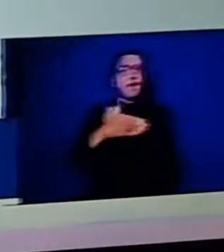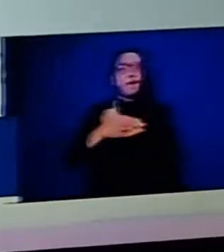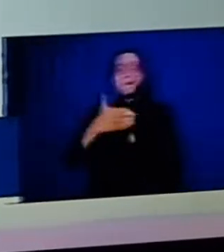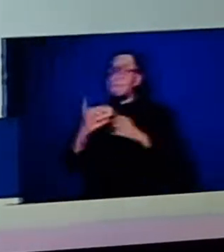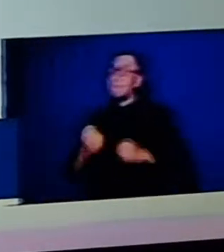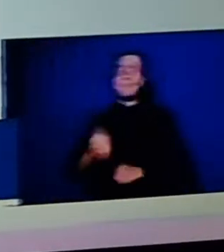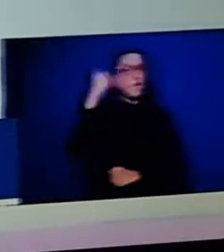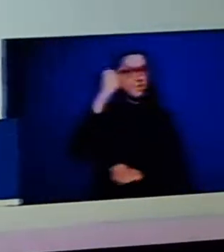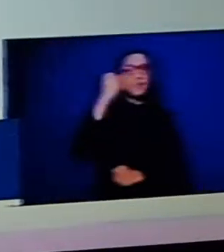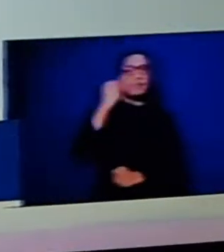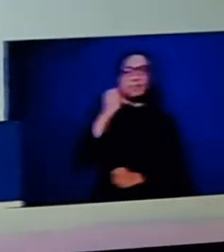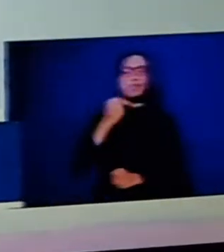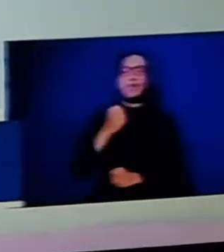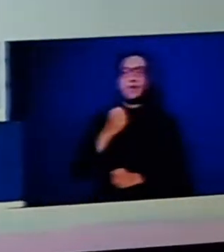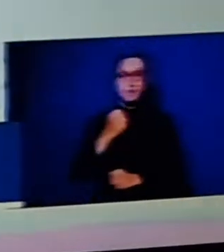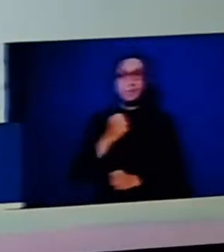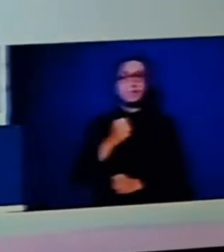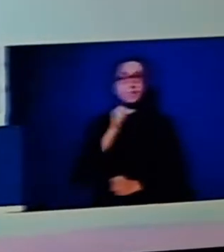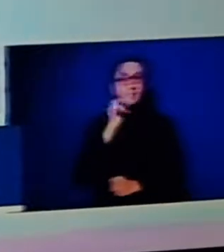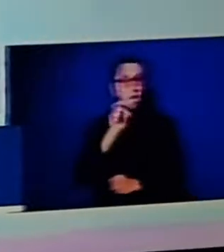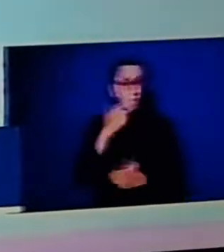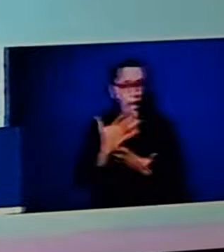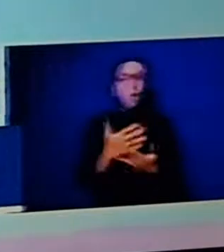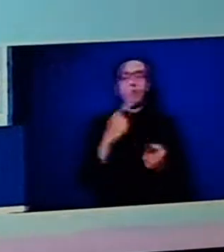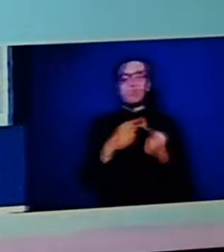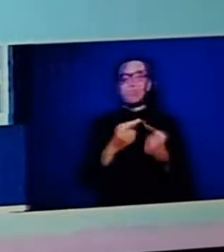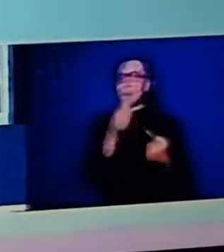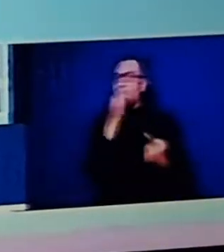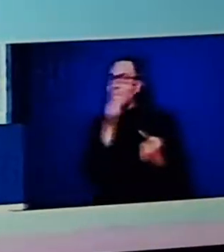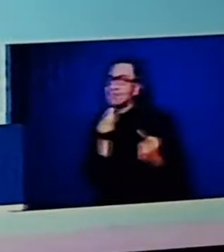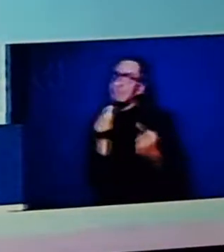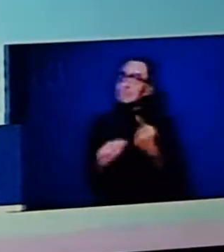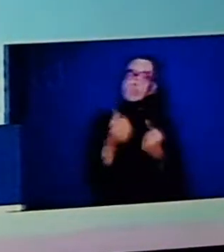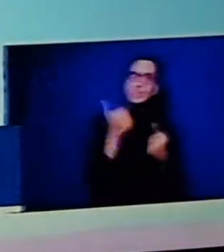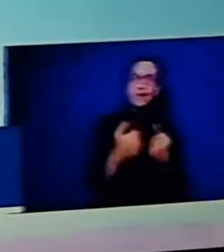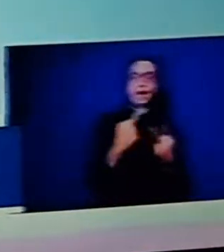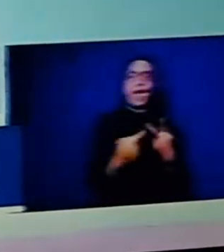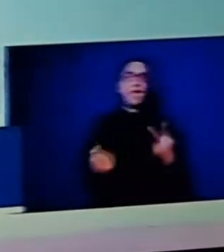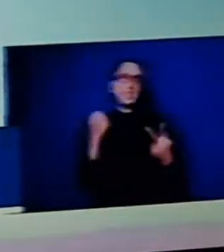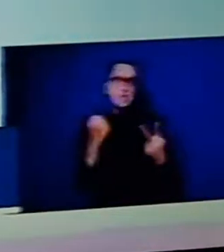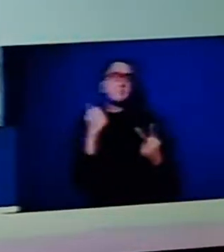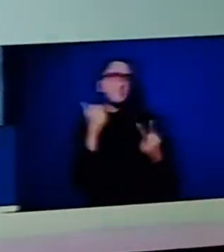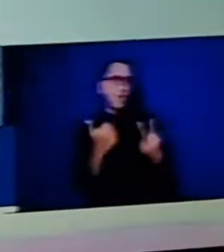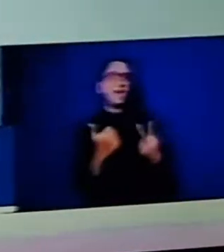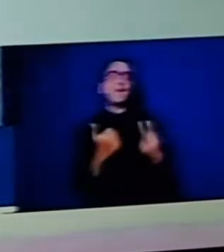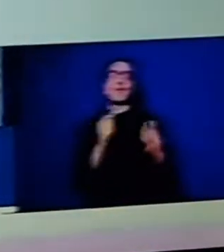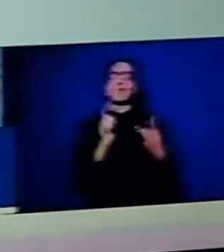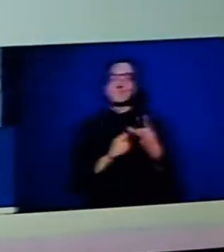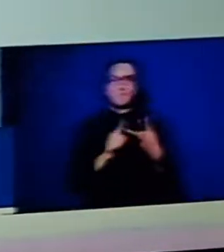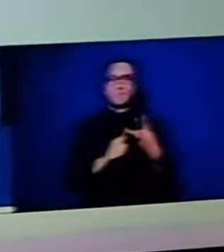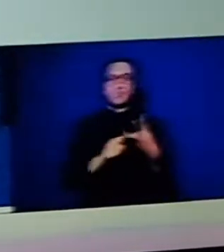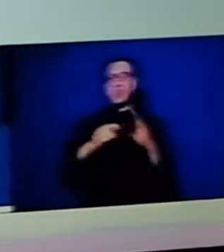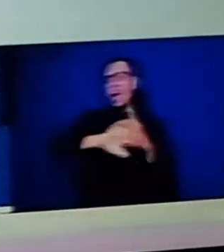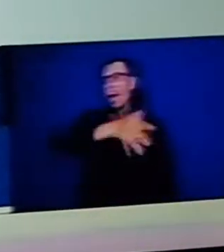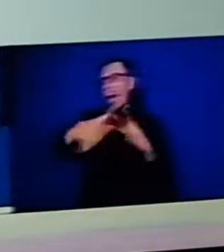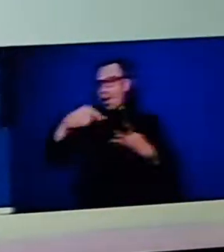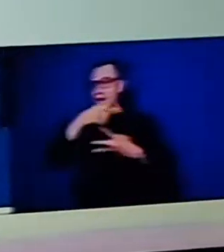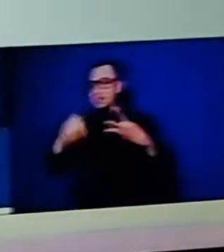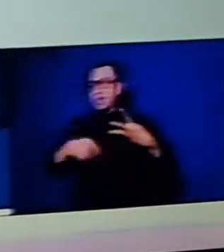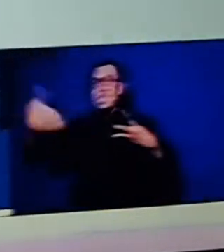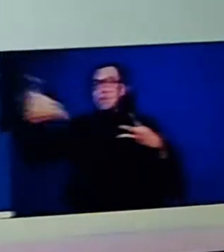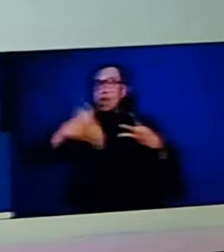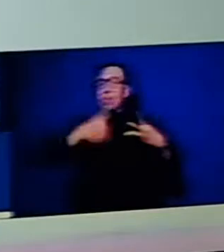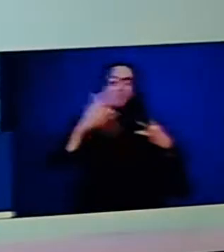bisa berhasil kalau bisa memenuhi pangan untuk rakyatnya, energi untuk rakyatnya, dan air tanpa impor.